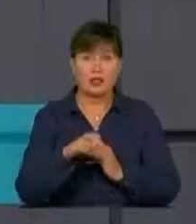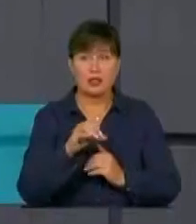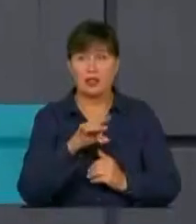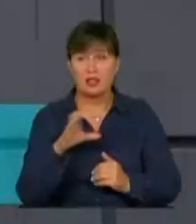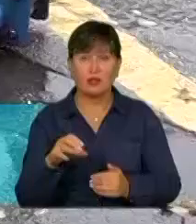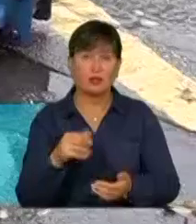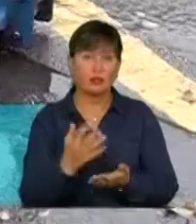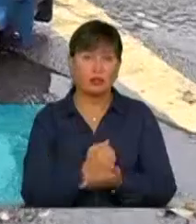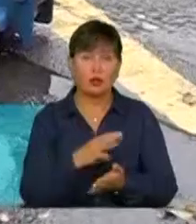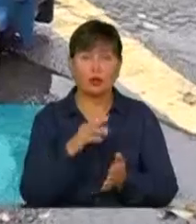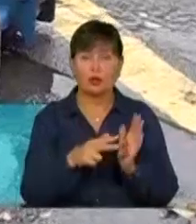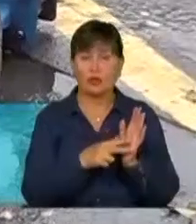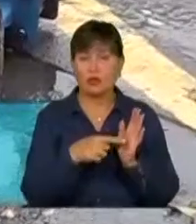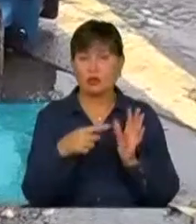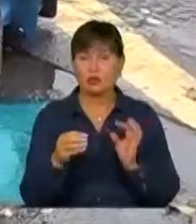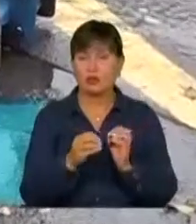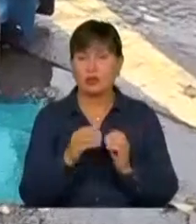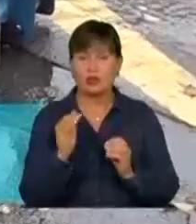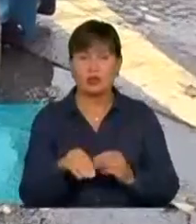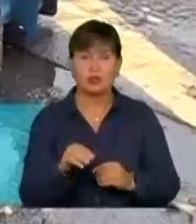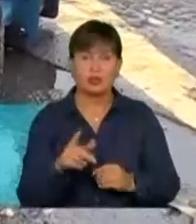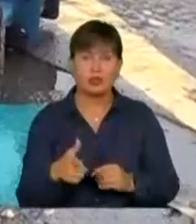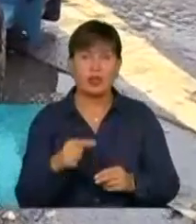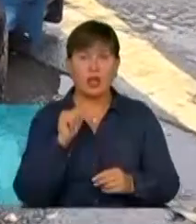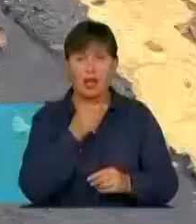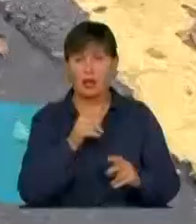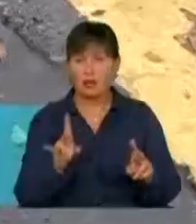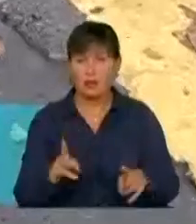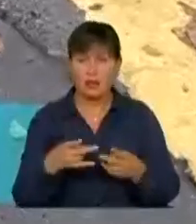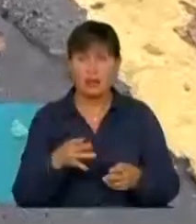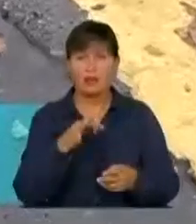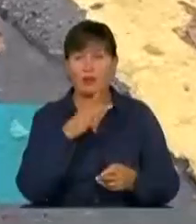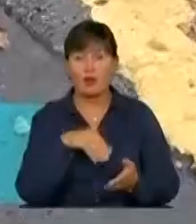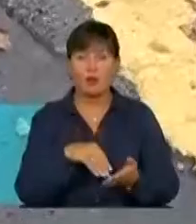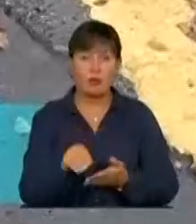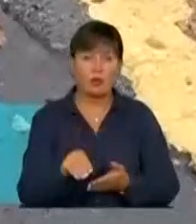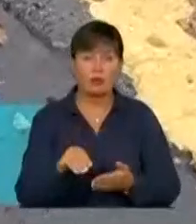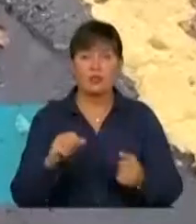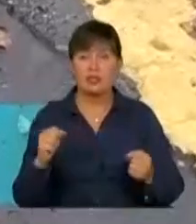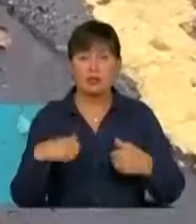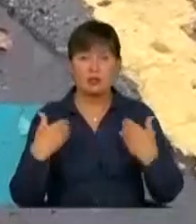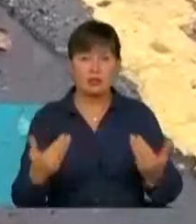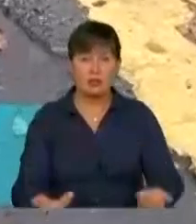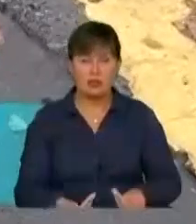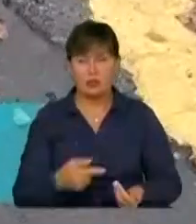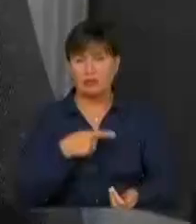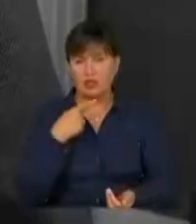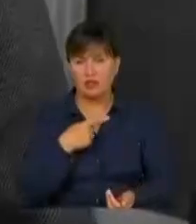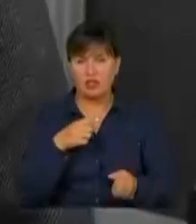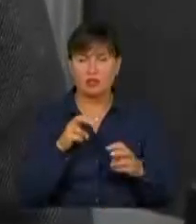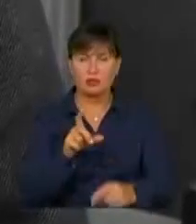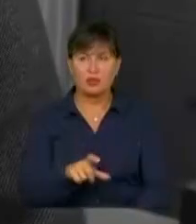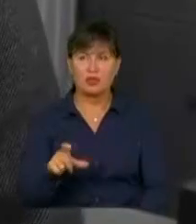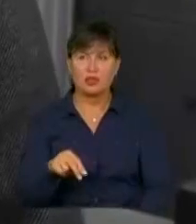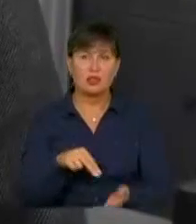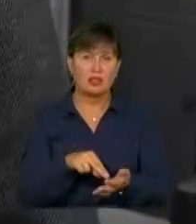словам, составляет от 8 до 10 тысяч тенге. Экономить не стоит, и во время покупки самих зимних шин настаивают эксперты.